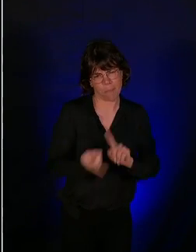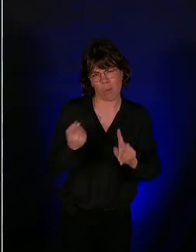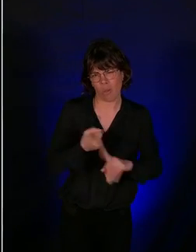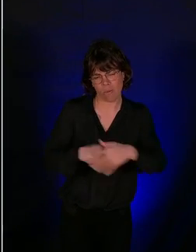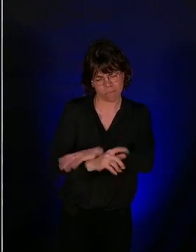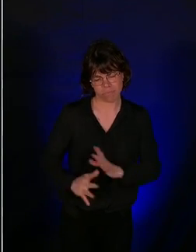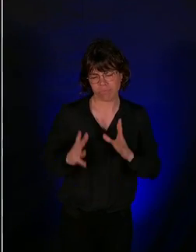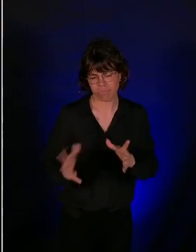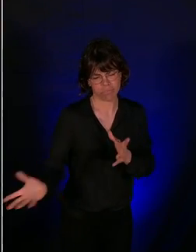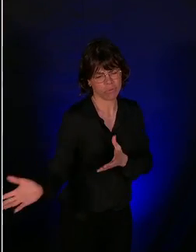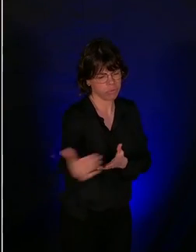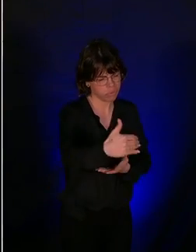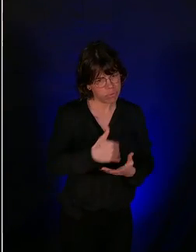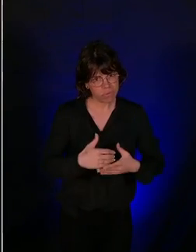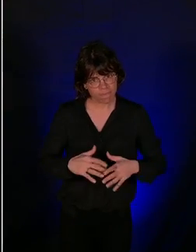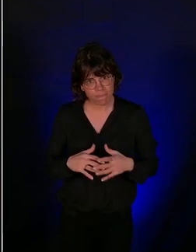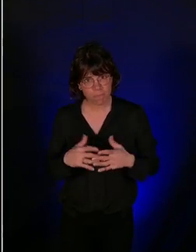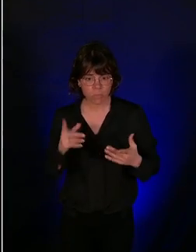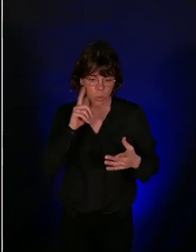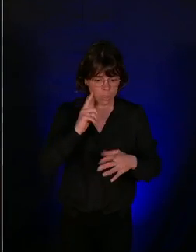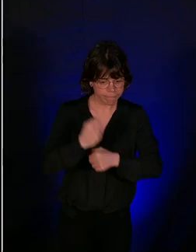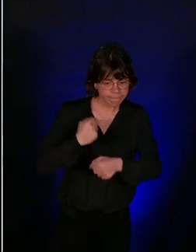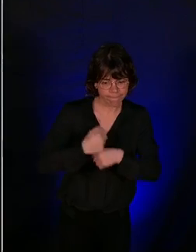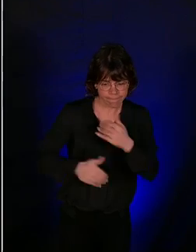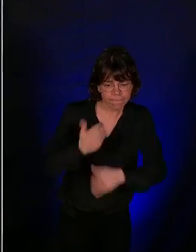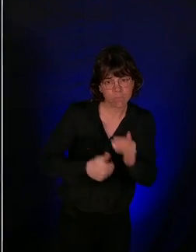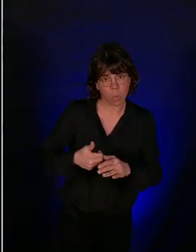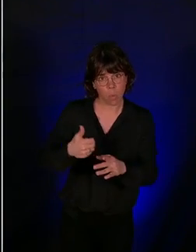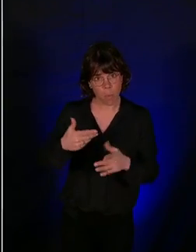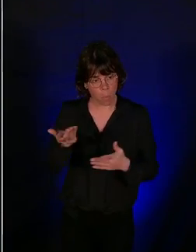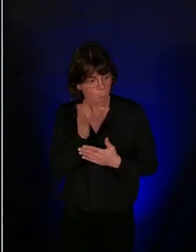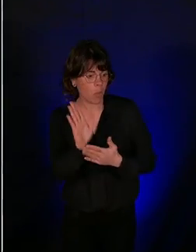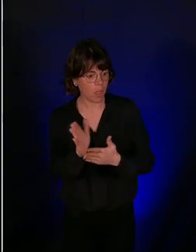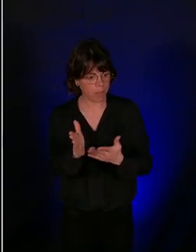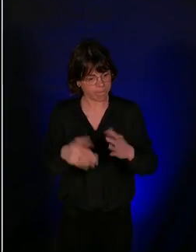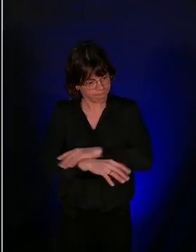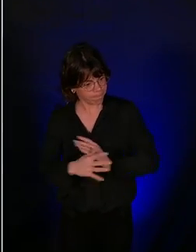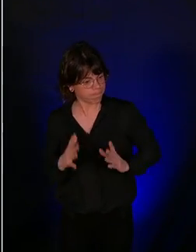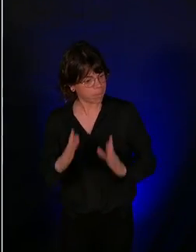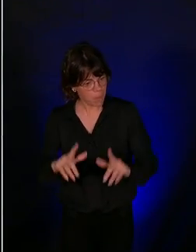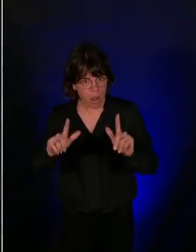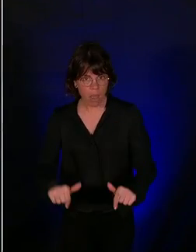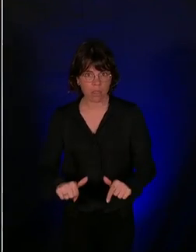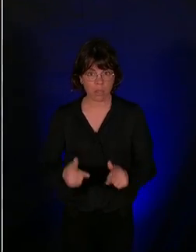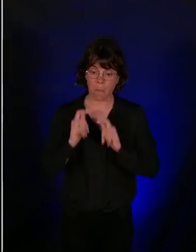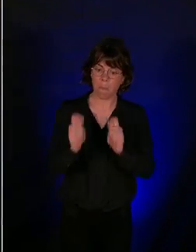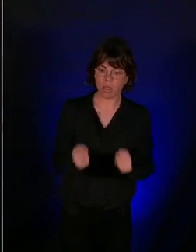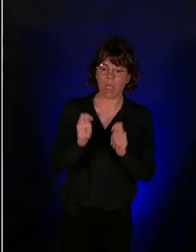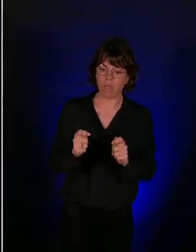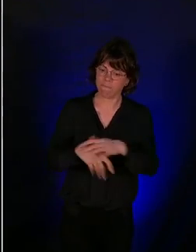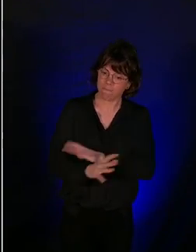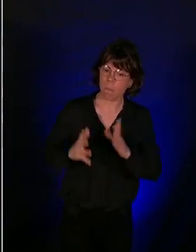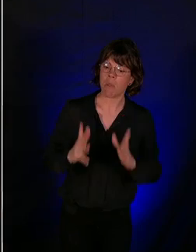réussite de notre action et témoignera du respect de notre engagement ce mandat est donc un engagement de chacun des